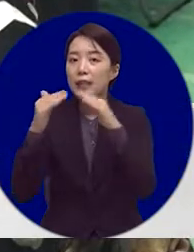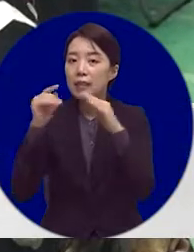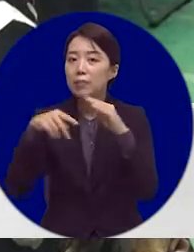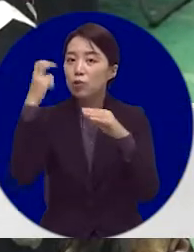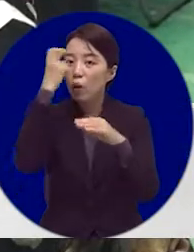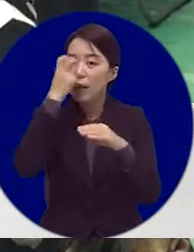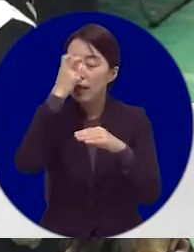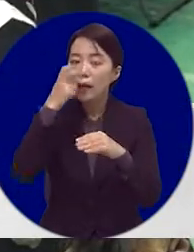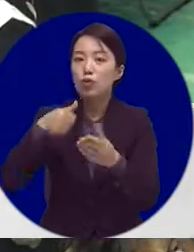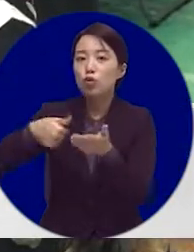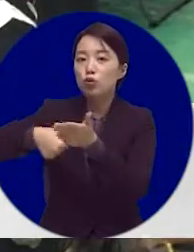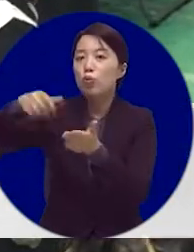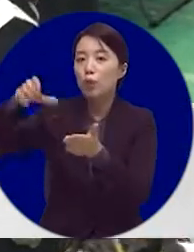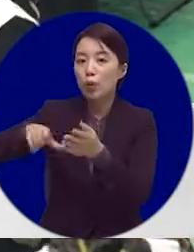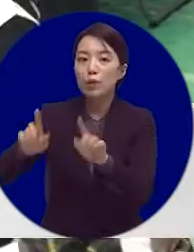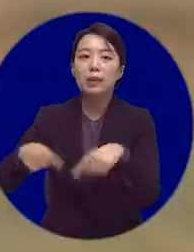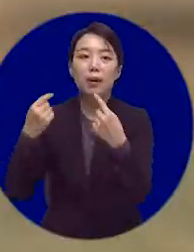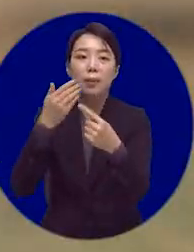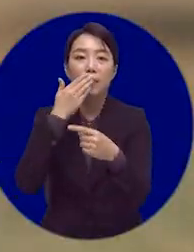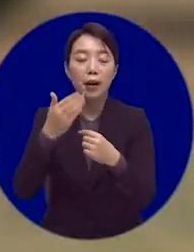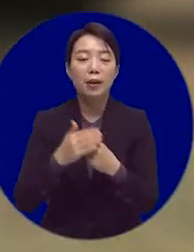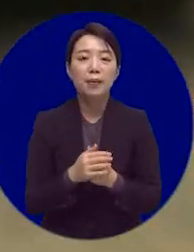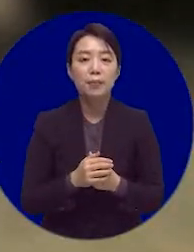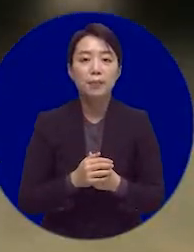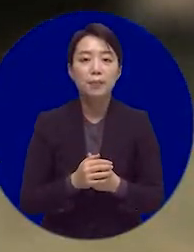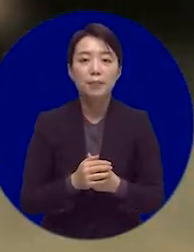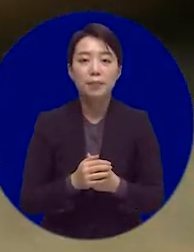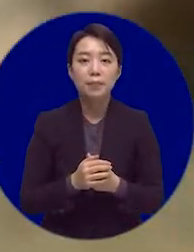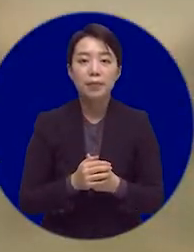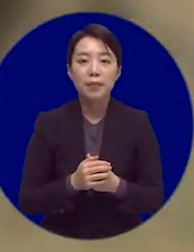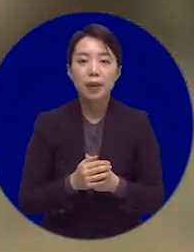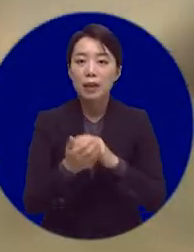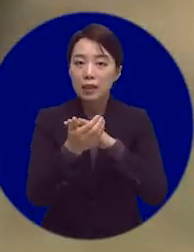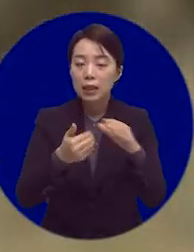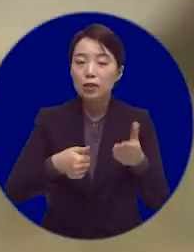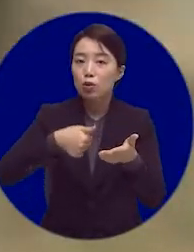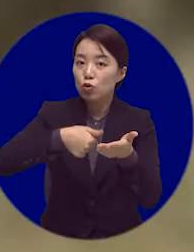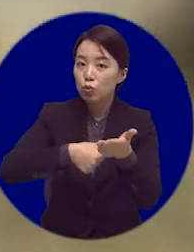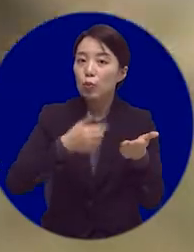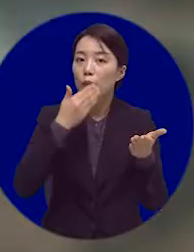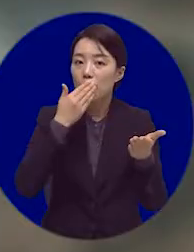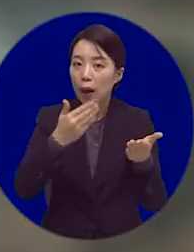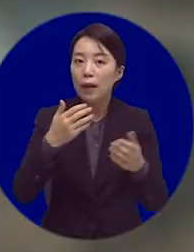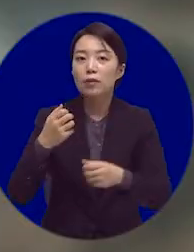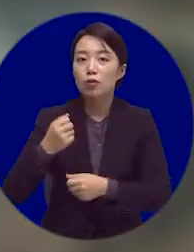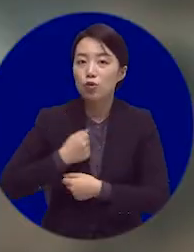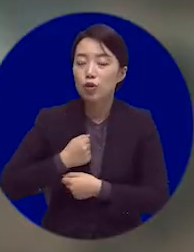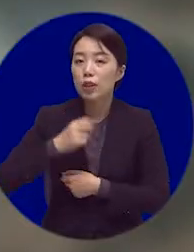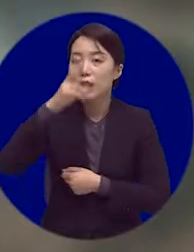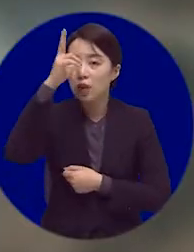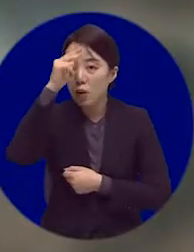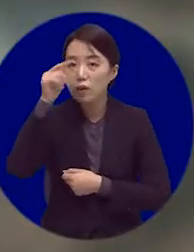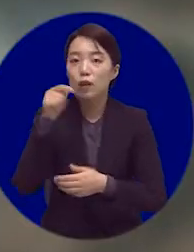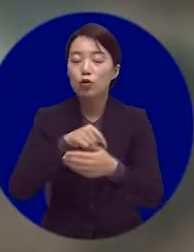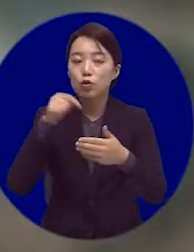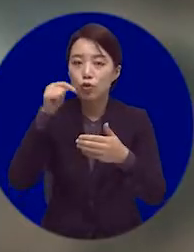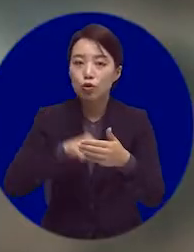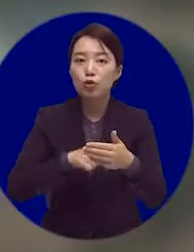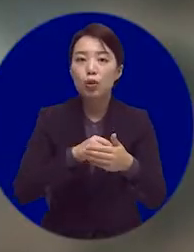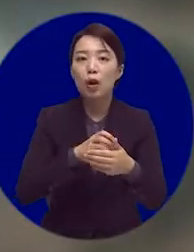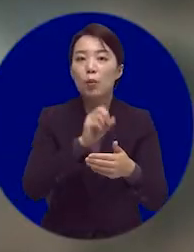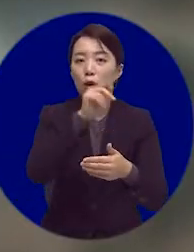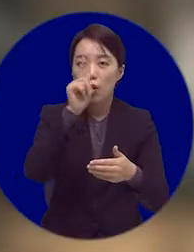관할하는 투표소에서 투표할 수 있습니다. 한편 사전투표를 할 수 있는 군인과 경찰 공무원 중 영내 또는 부대 등에